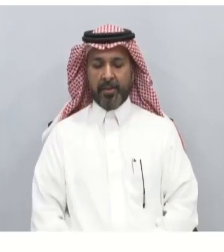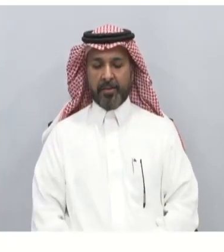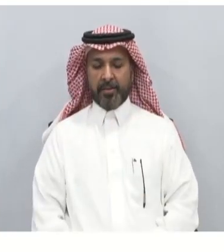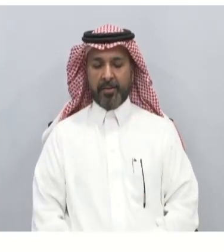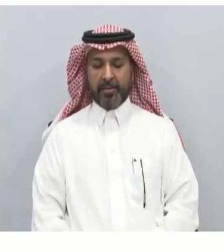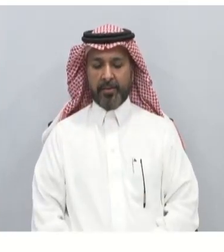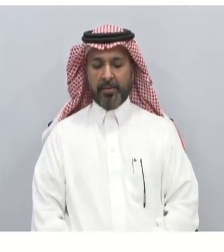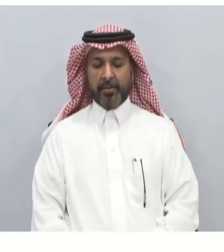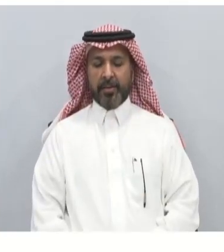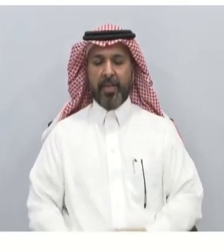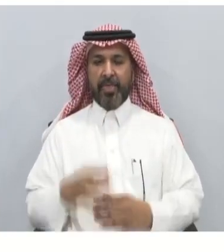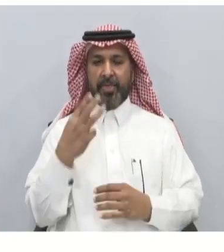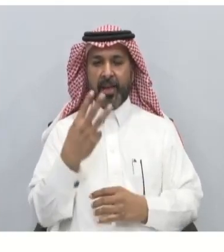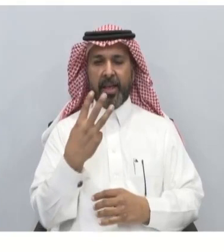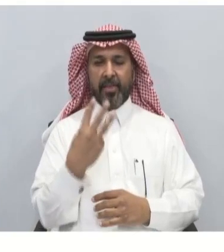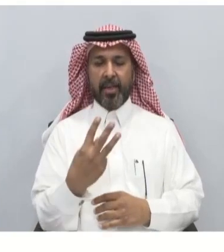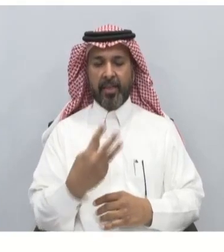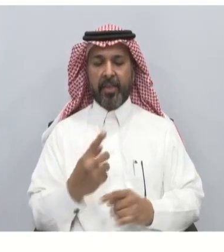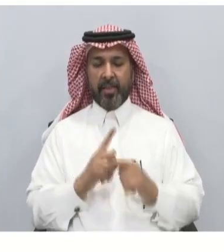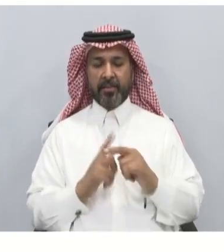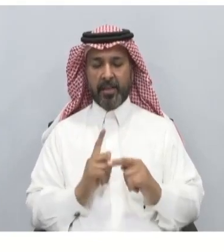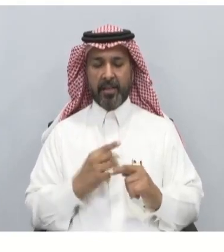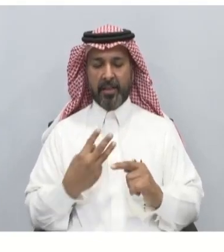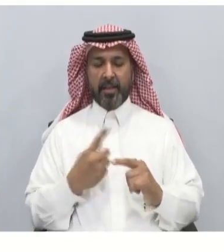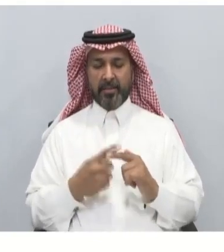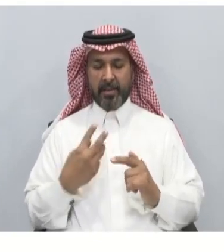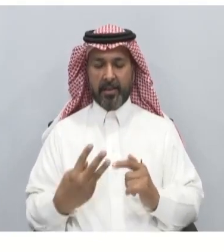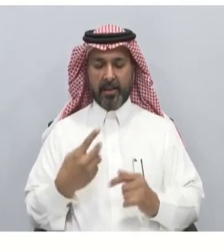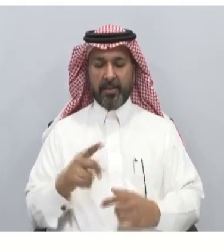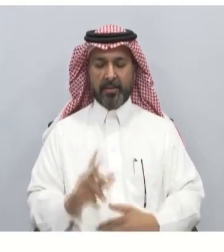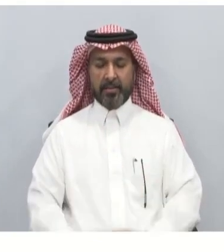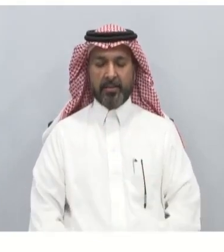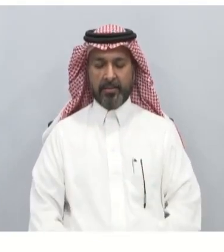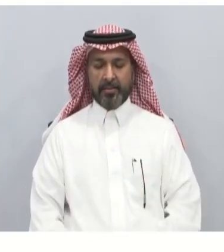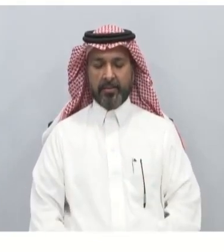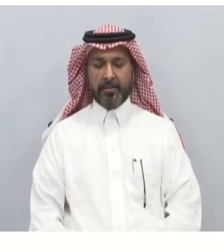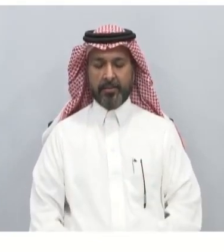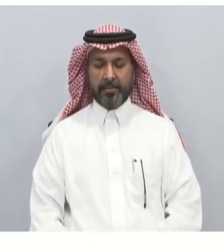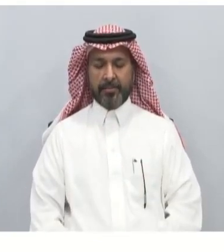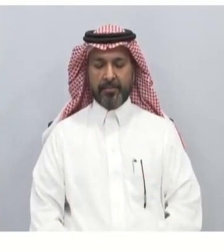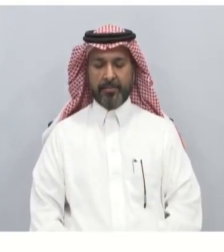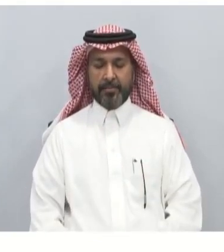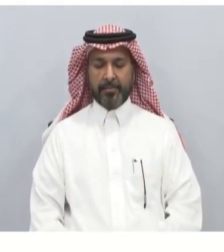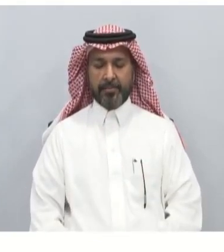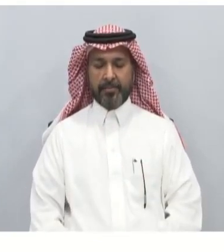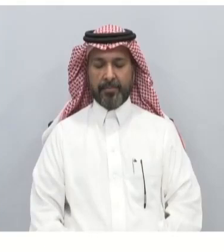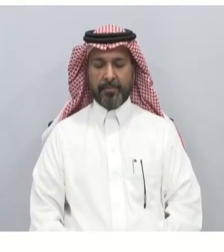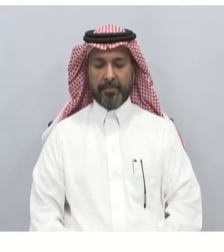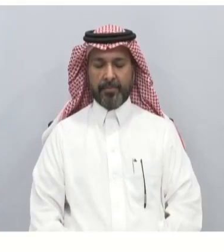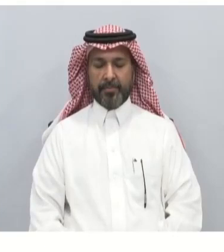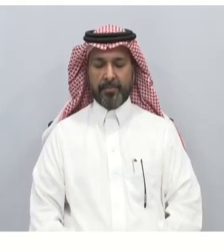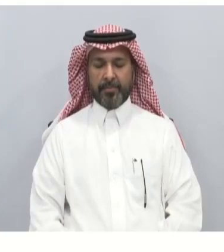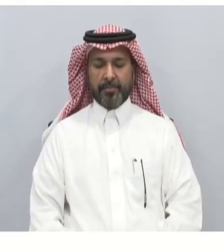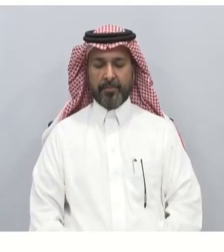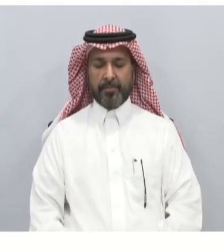كم يعطينا؟ أحسنتم 3. إذن هنا زائد 3. طيب 13 ناقص 10 3، إذن هنا زدنا 3